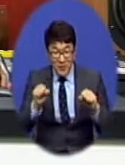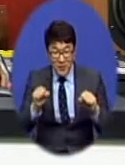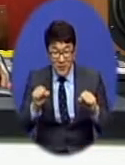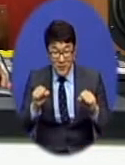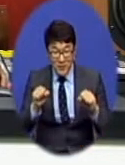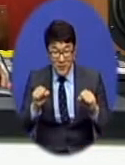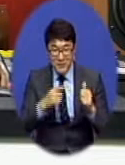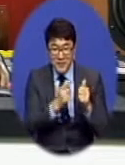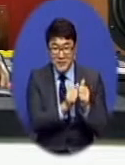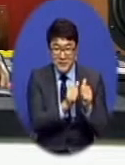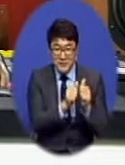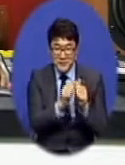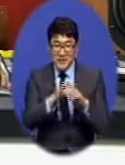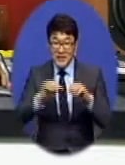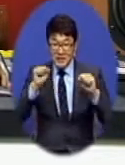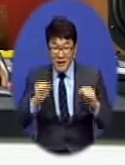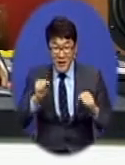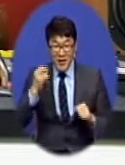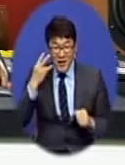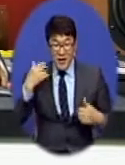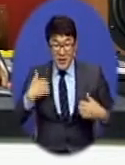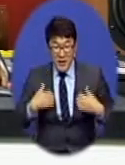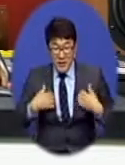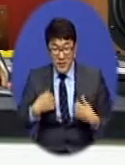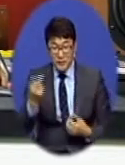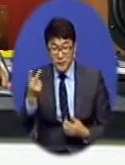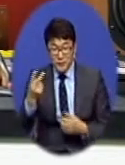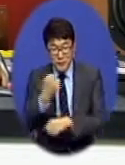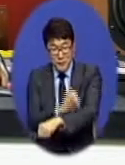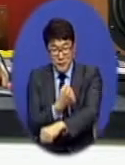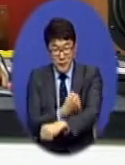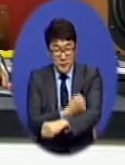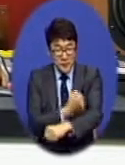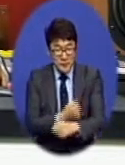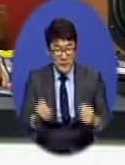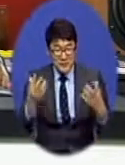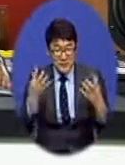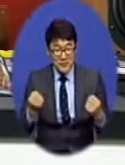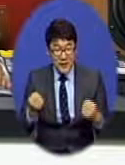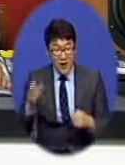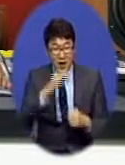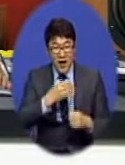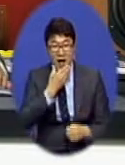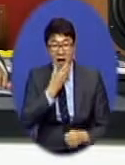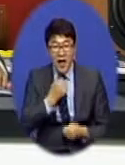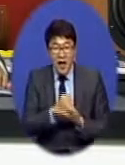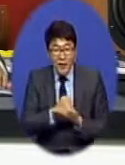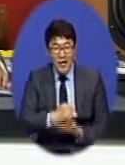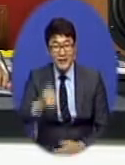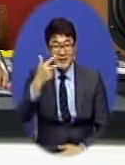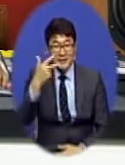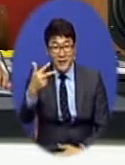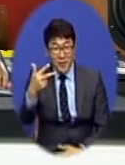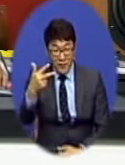안녕하세요. 안녕하세요. 네, 반갑습니다. 수고하십니다. 네. 자, 럭키 세븐이에요. 럭키